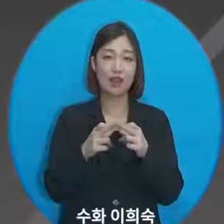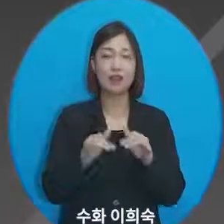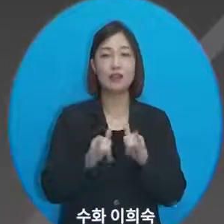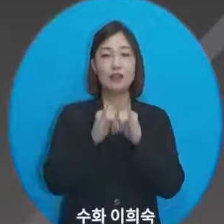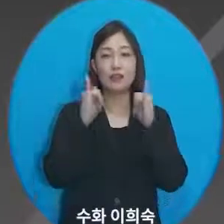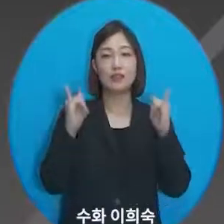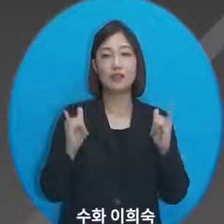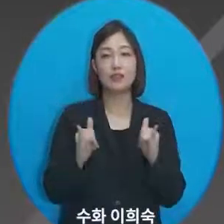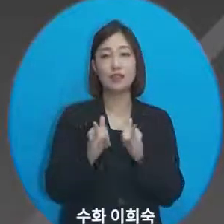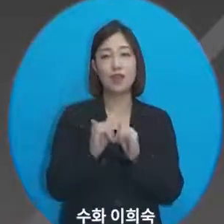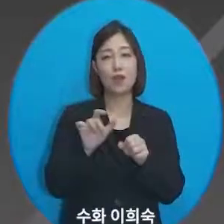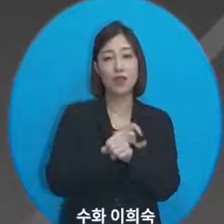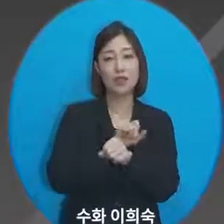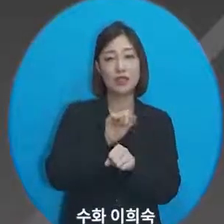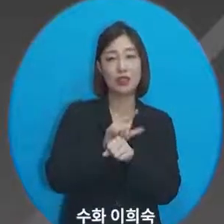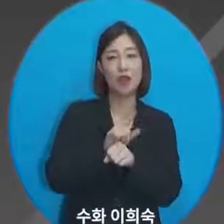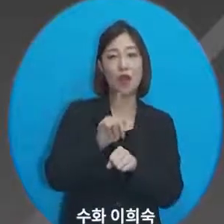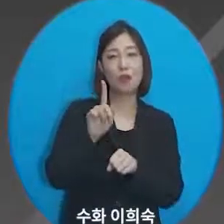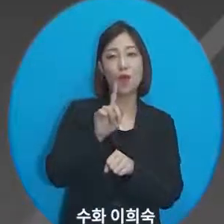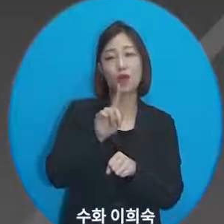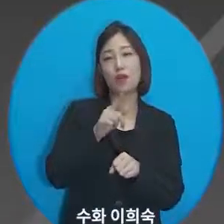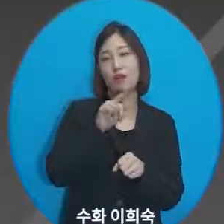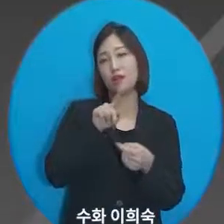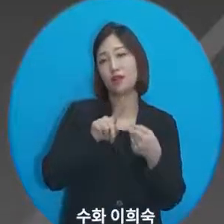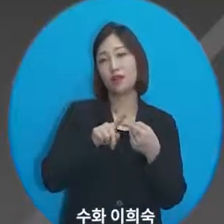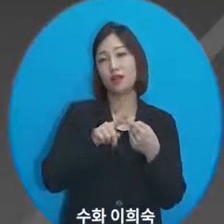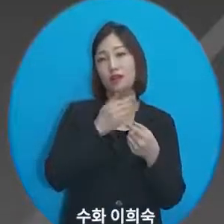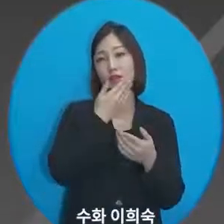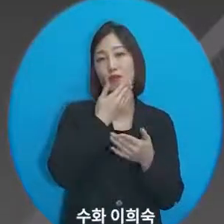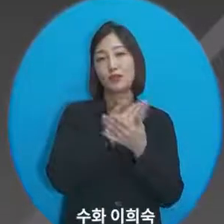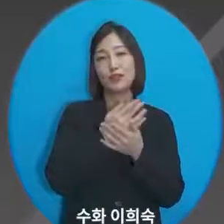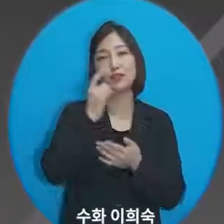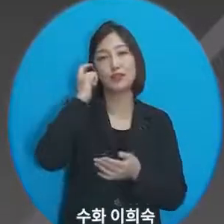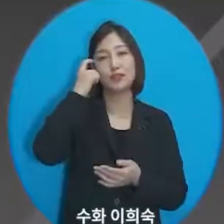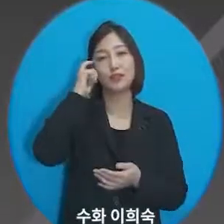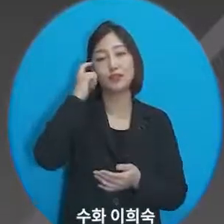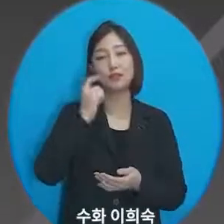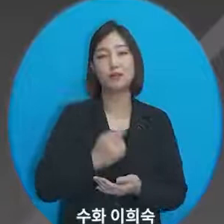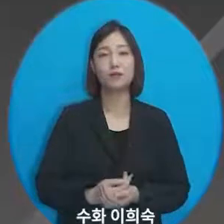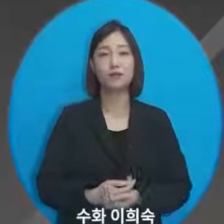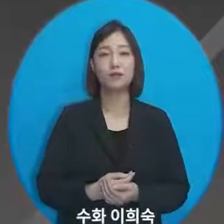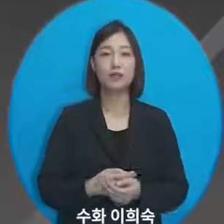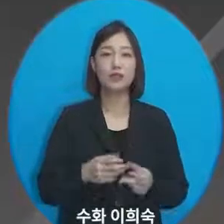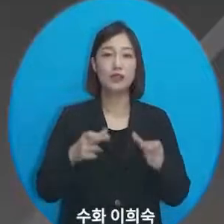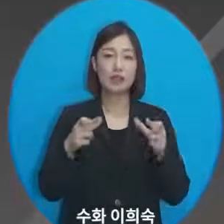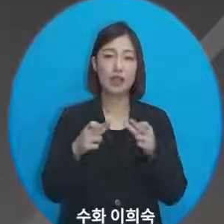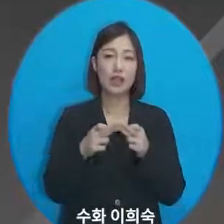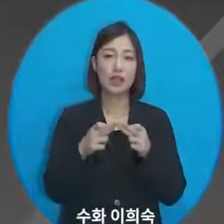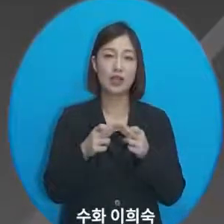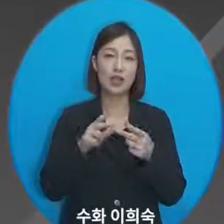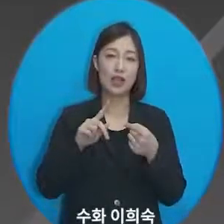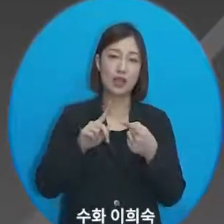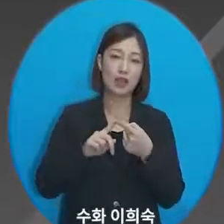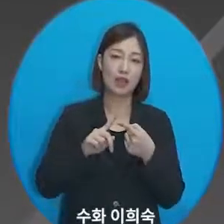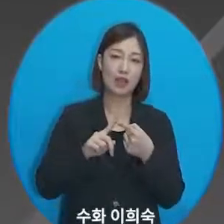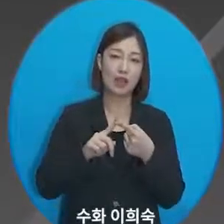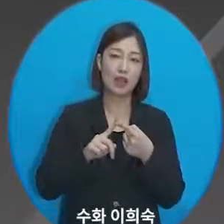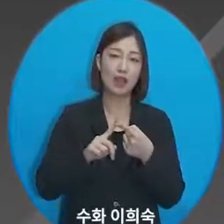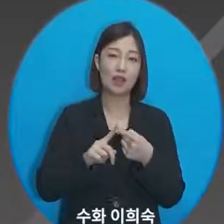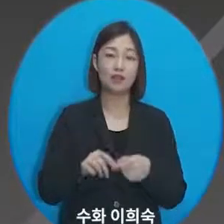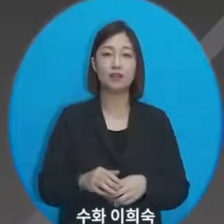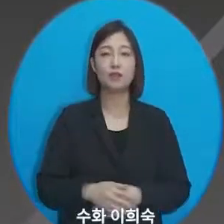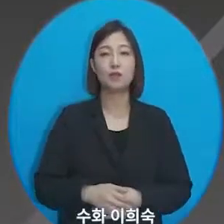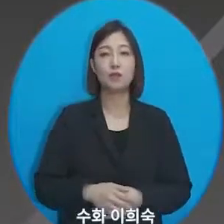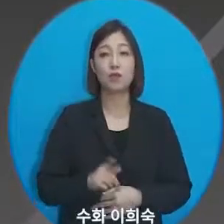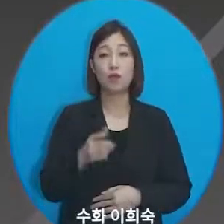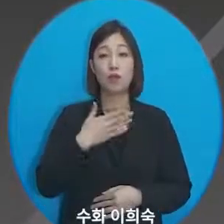사회적 접근 뭐 이런 것들을 굉장히 많이 중요하게 생각이 됩니다. 또한 장애에 대한 그 네 가지 접근이 있는데요. 아시는